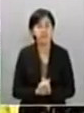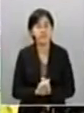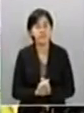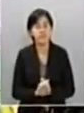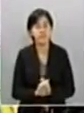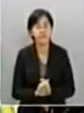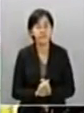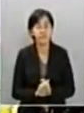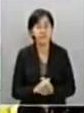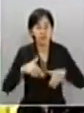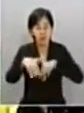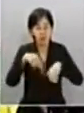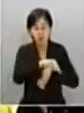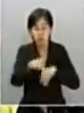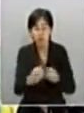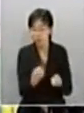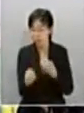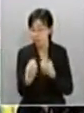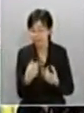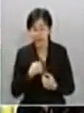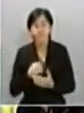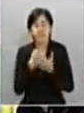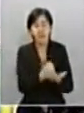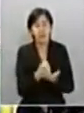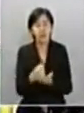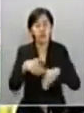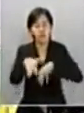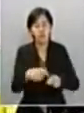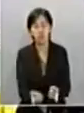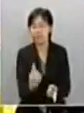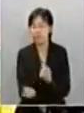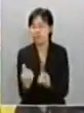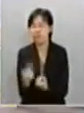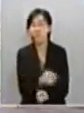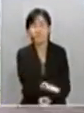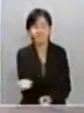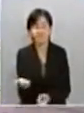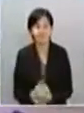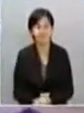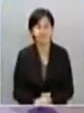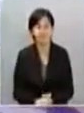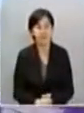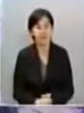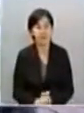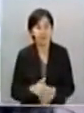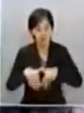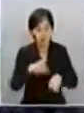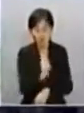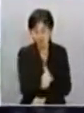หนดแต่เป็นความต้องการของพื้นที่เป็นความต้องการของคนในชุมชนนะคะลักษณะแบบนั้นค่ะ ก็คือดูความต้องการของคนในพื้